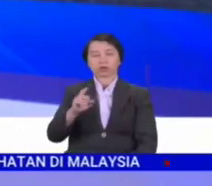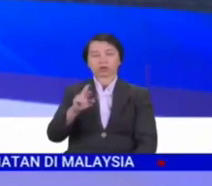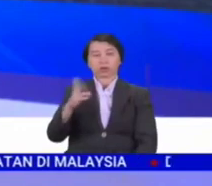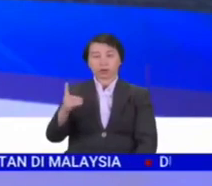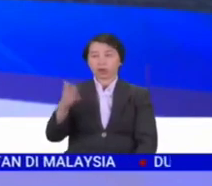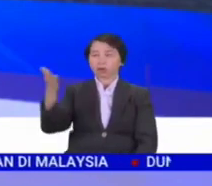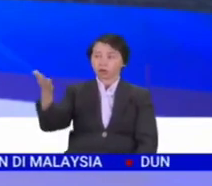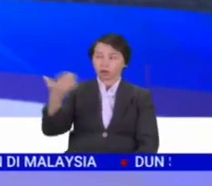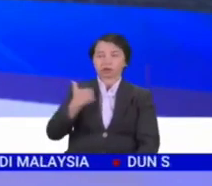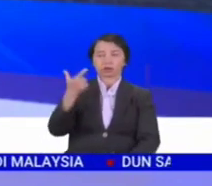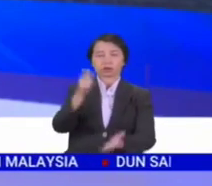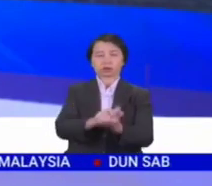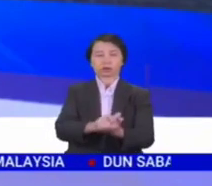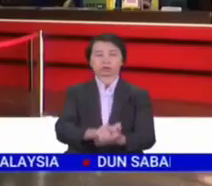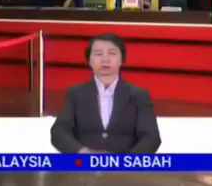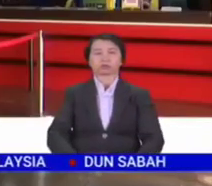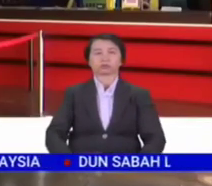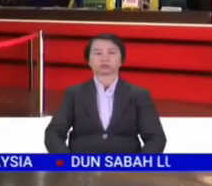ada laporannya.